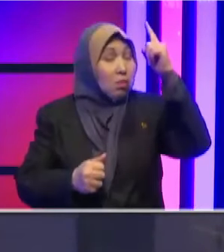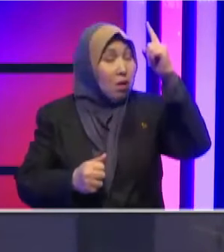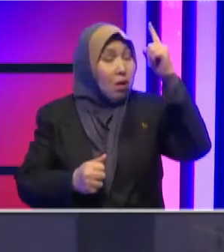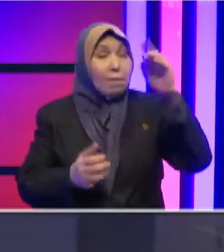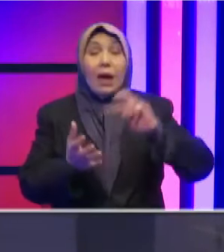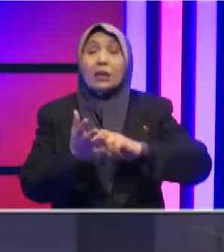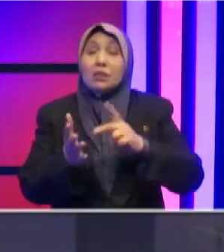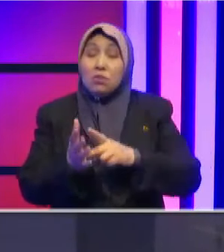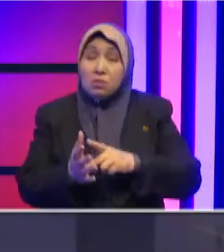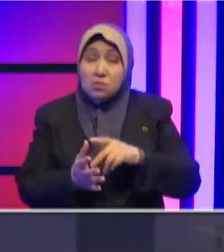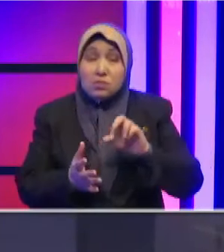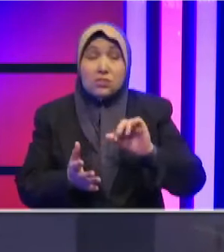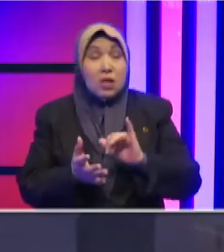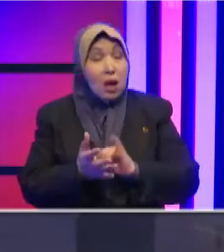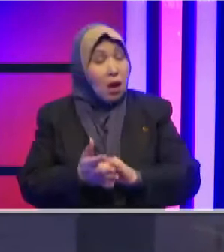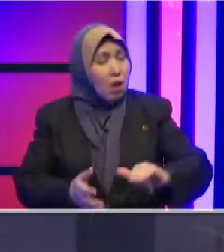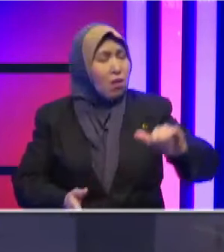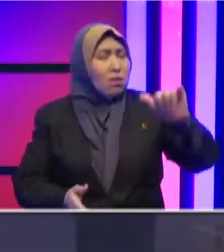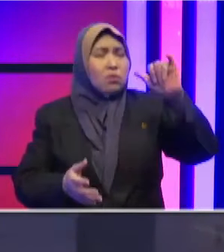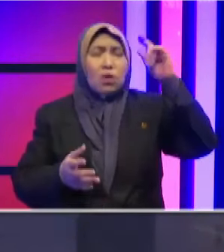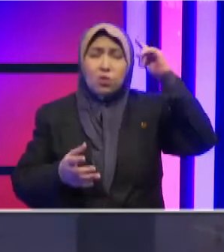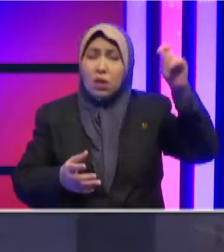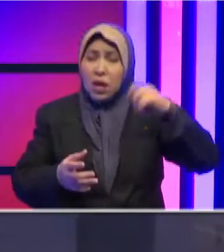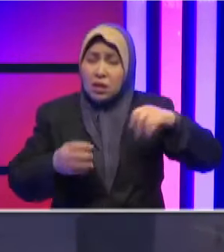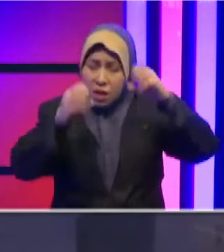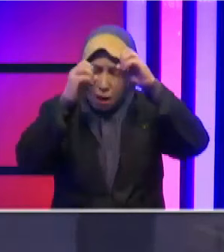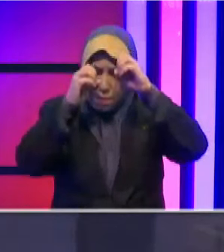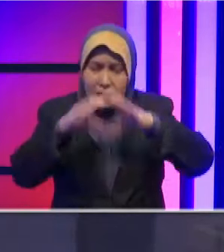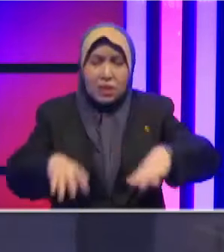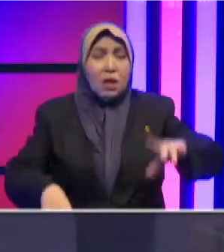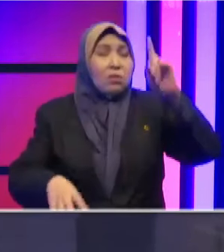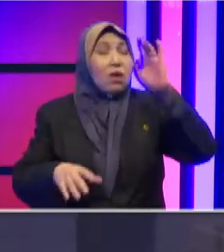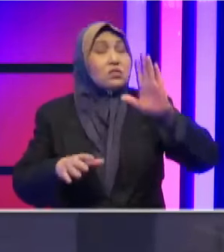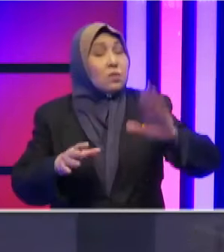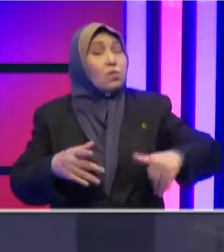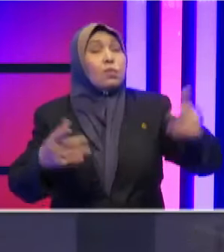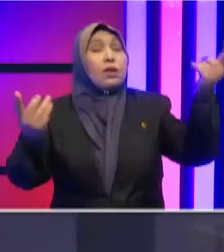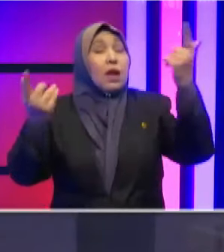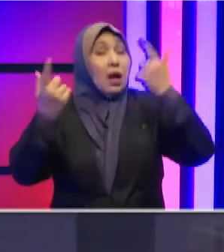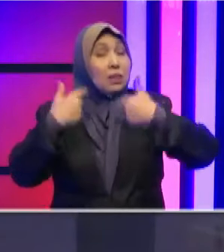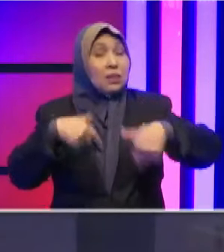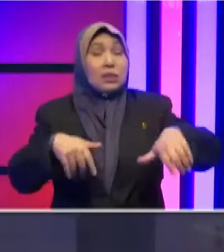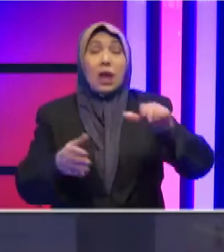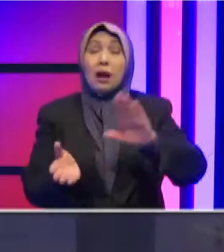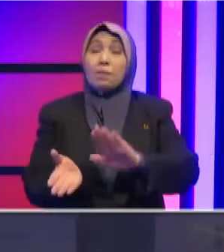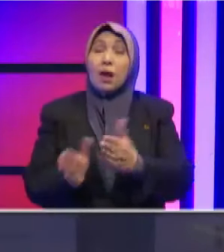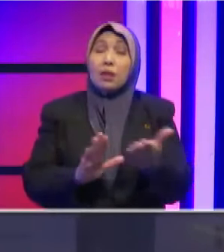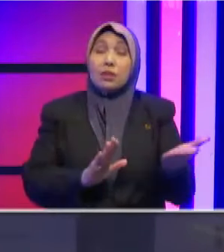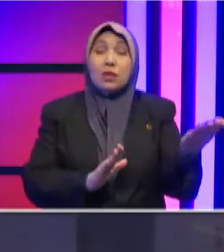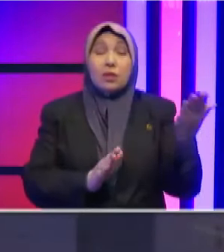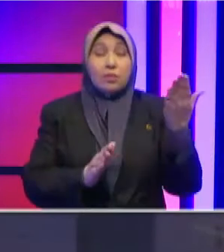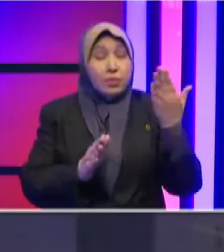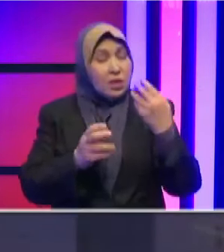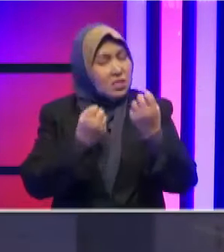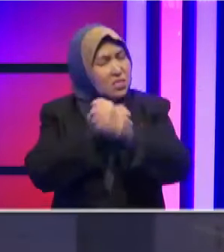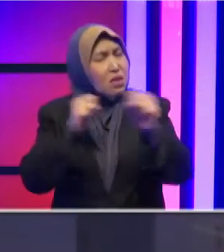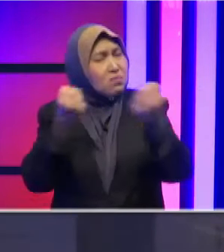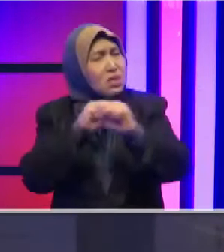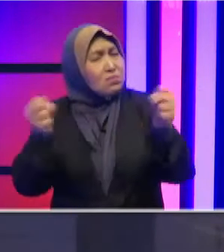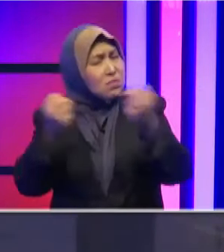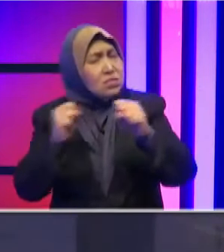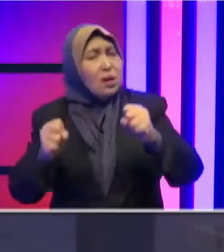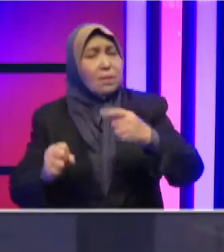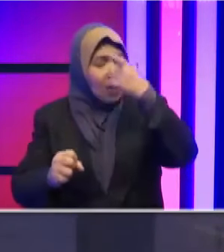ta'ala artinya tonton non-compound rahmati oleh Allah Subhanahu Wa Ta'ala sebelum datangnya ajal kematian kita persiapkanlah